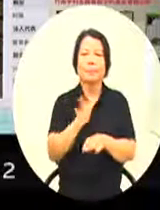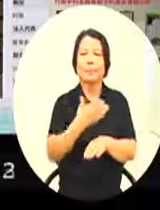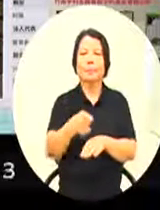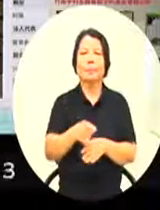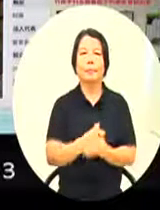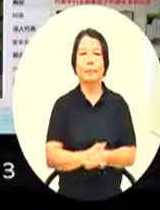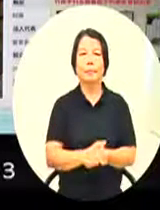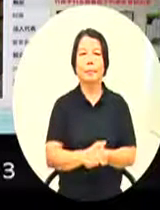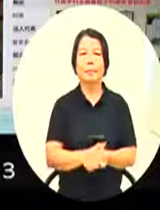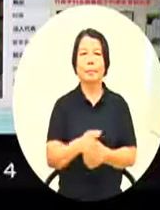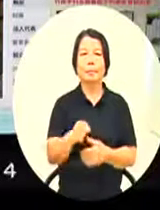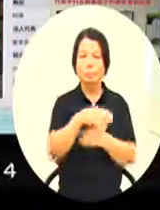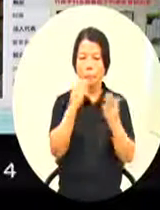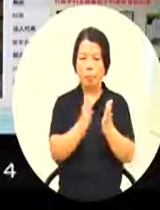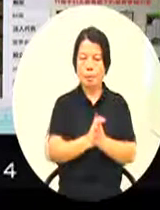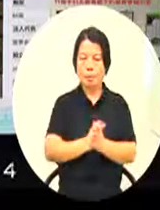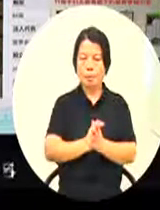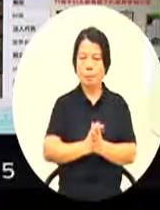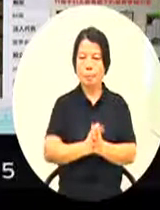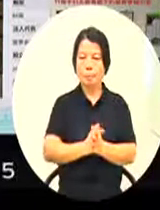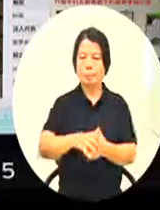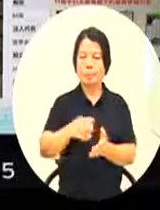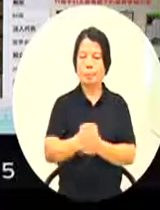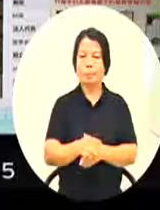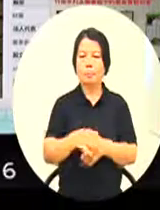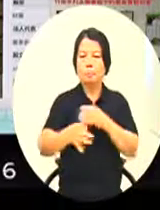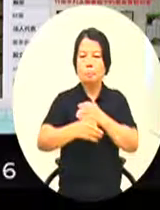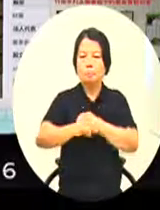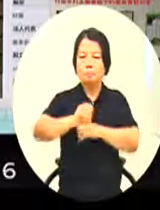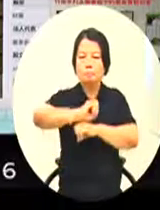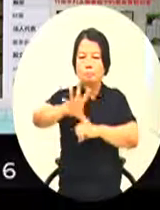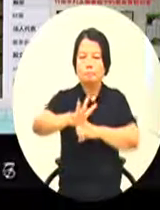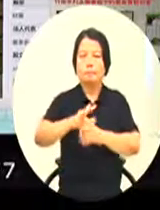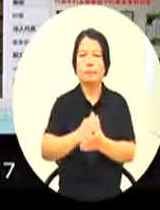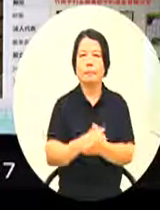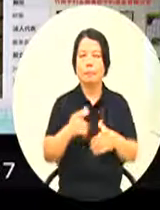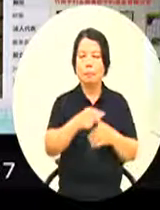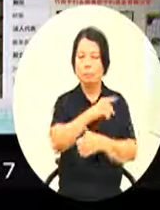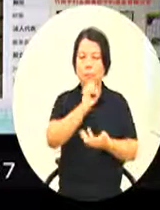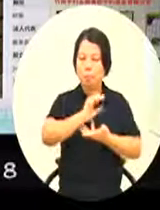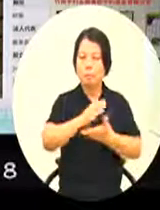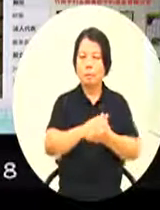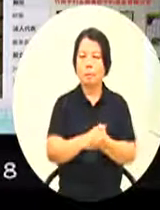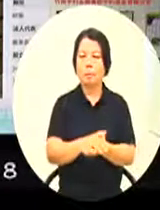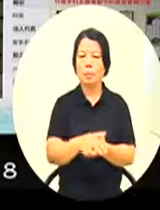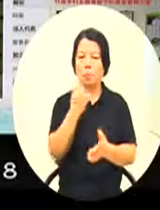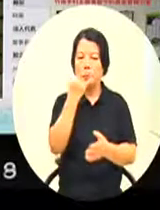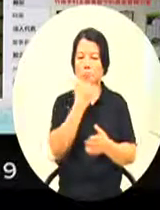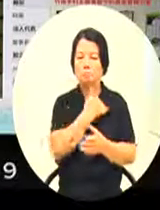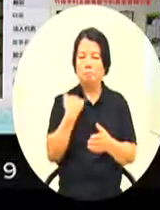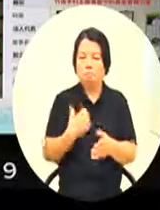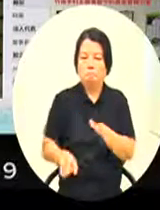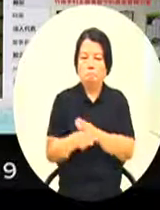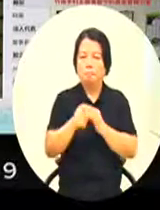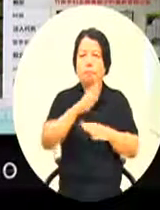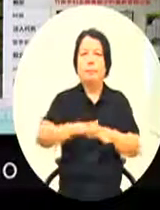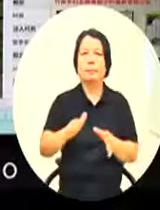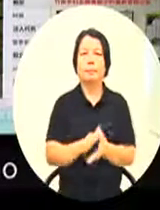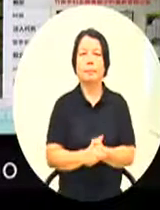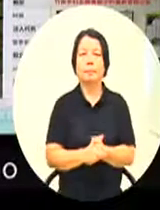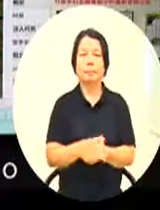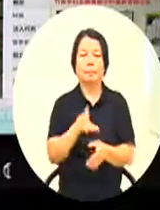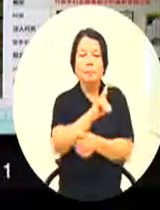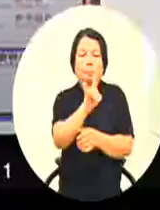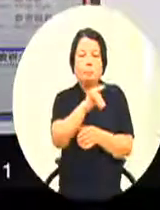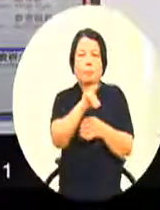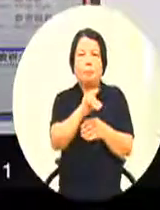哦，你看我们都事先揭露你们，好，提醒你们可能会犯的错误啦。好，第二个谎言，